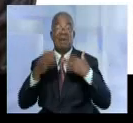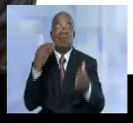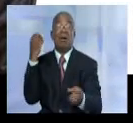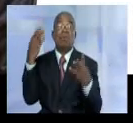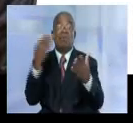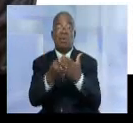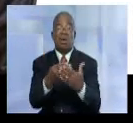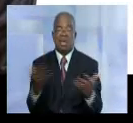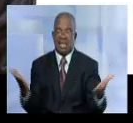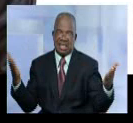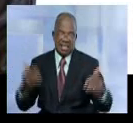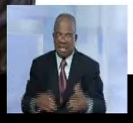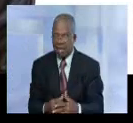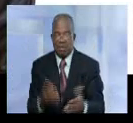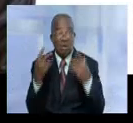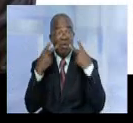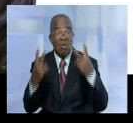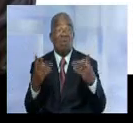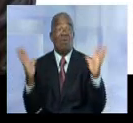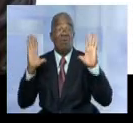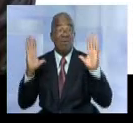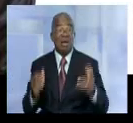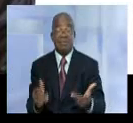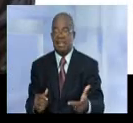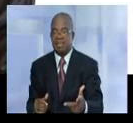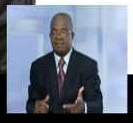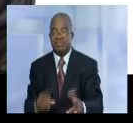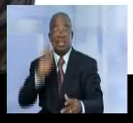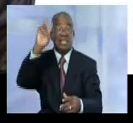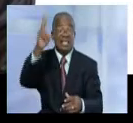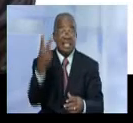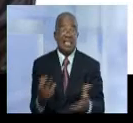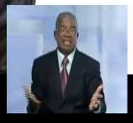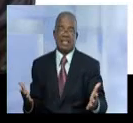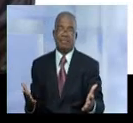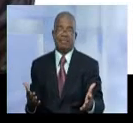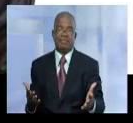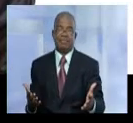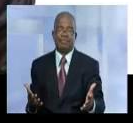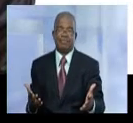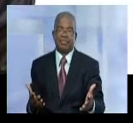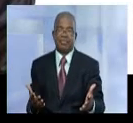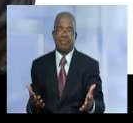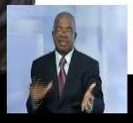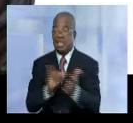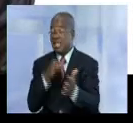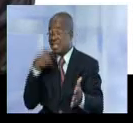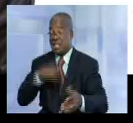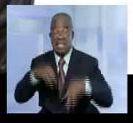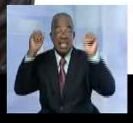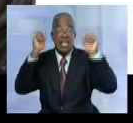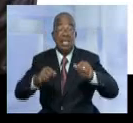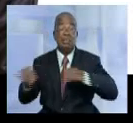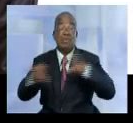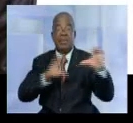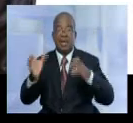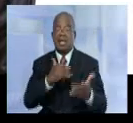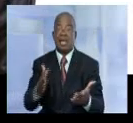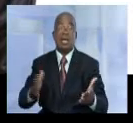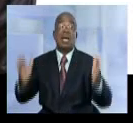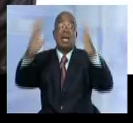adaptées au type de bâtiment qui est construit. Deuxième cause, élément qui peut causer la ruine